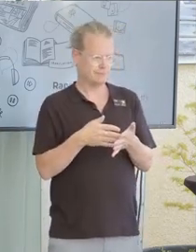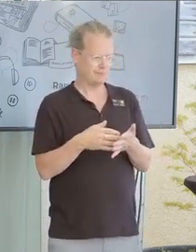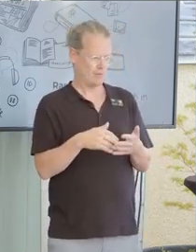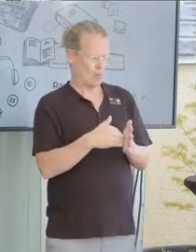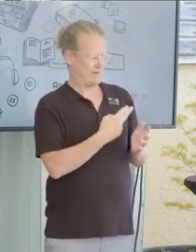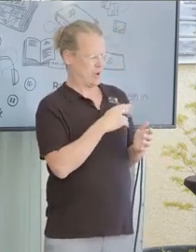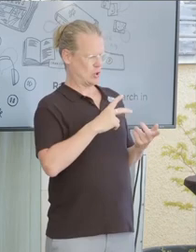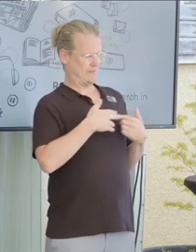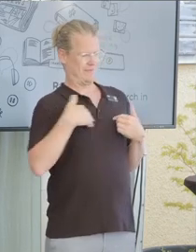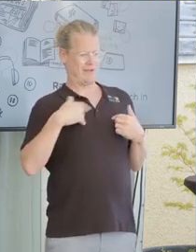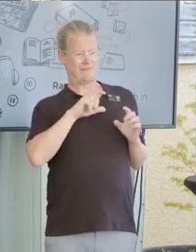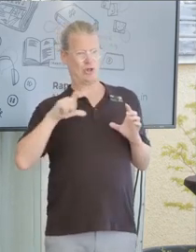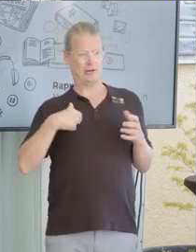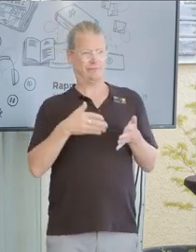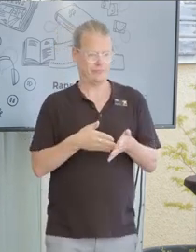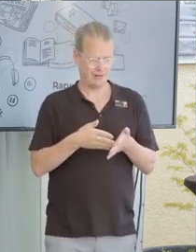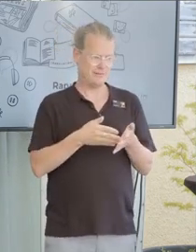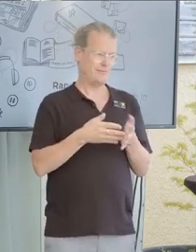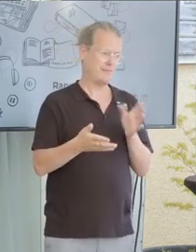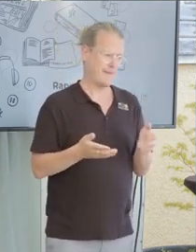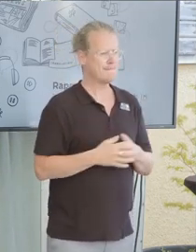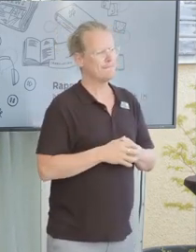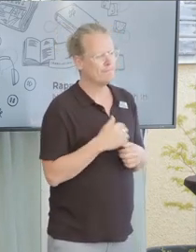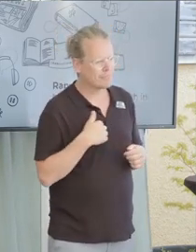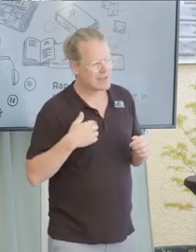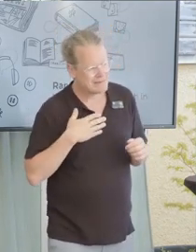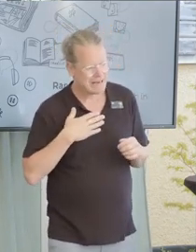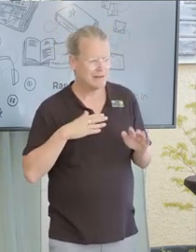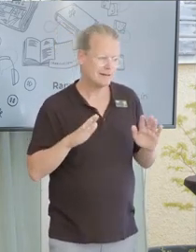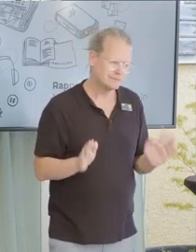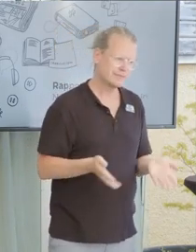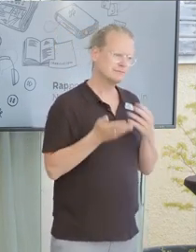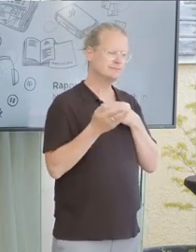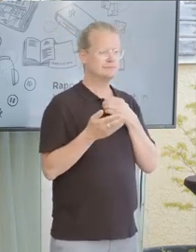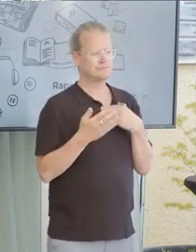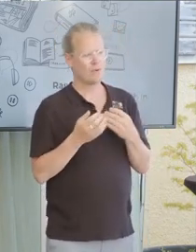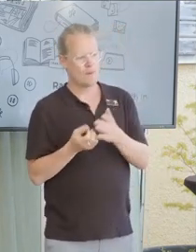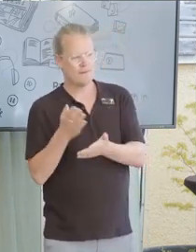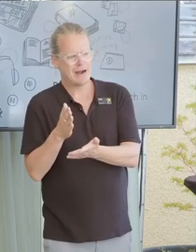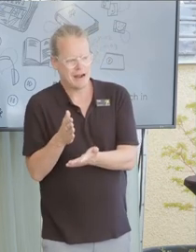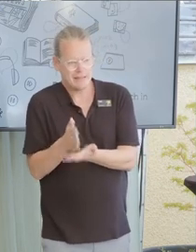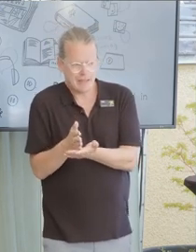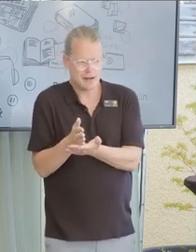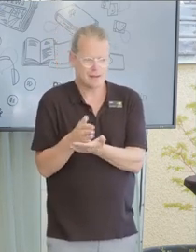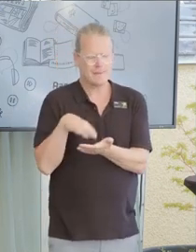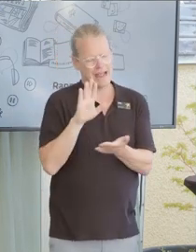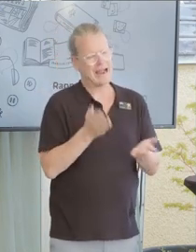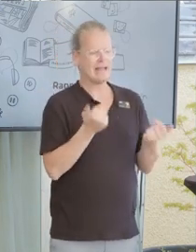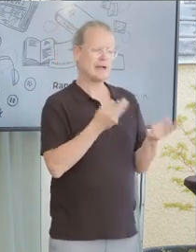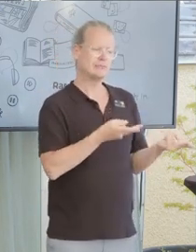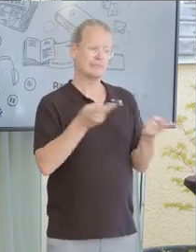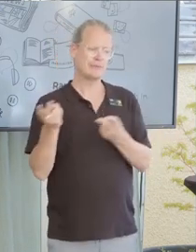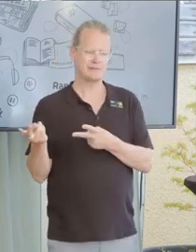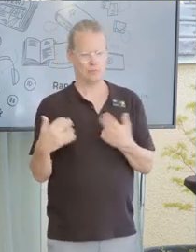främjar informationsutbyte är jätteviktigt för att våra plattformar ska överleva. Men vi kände väl också att det fanns